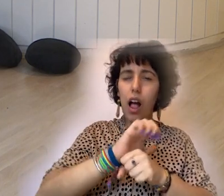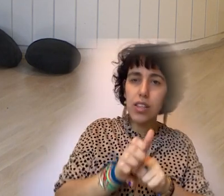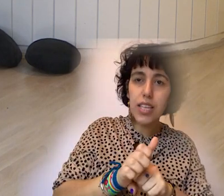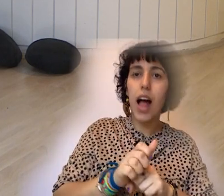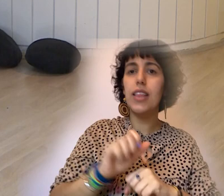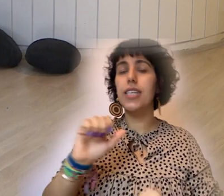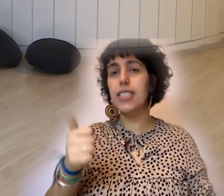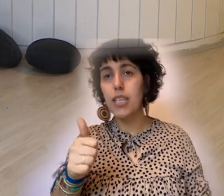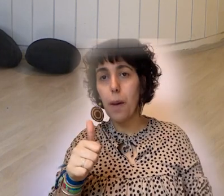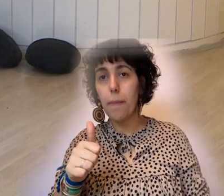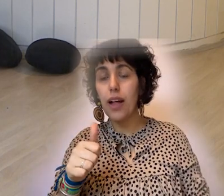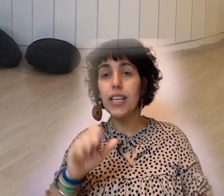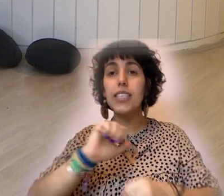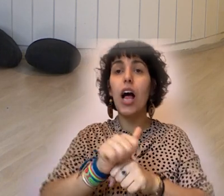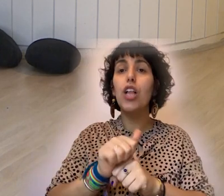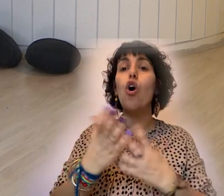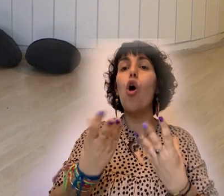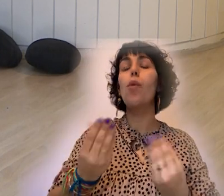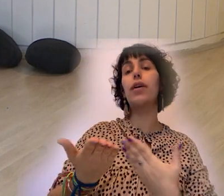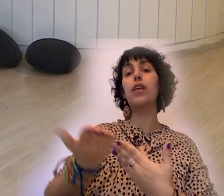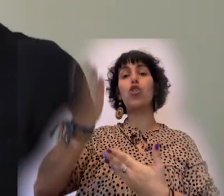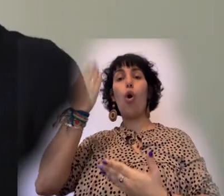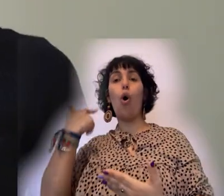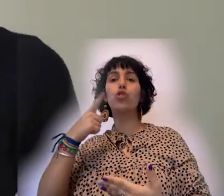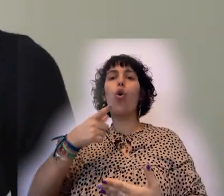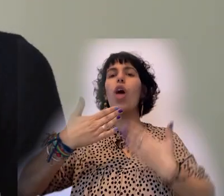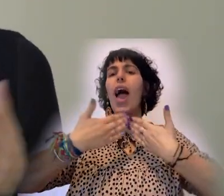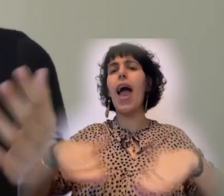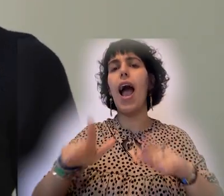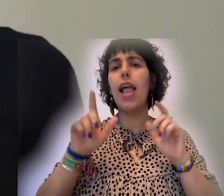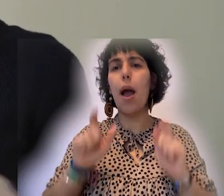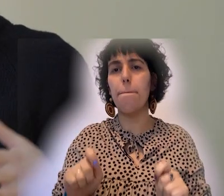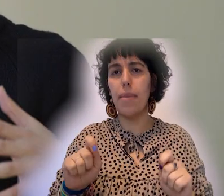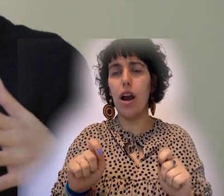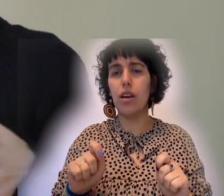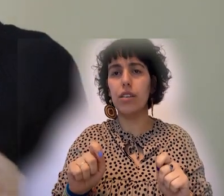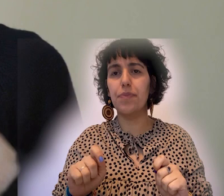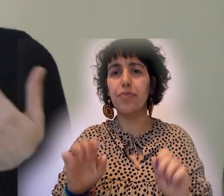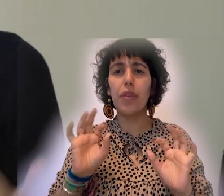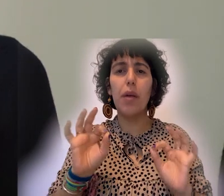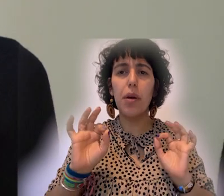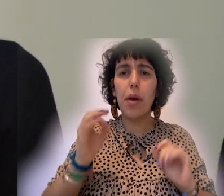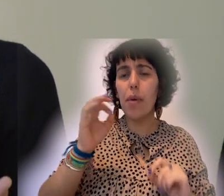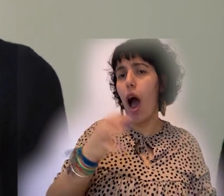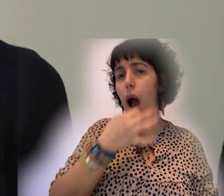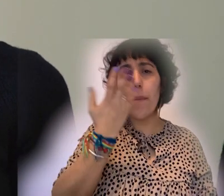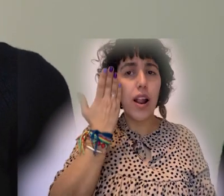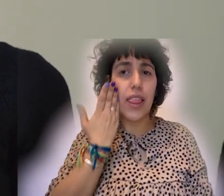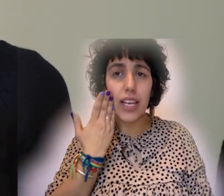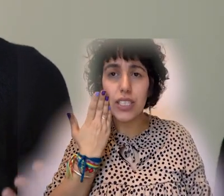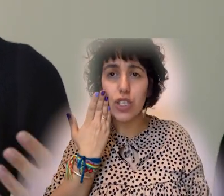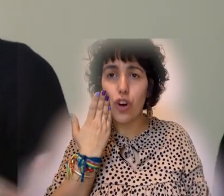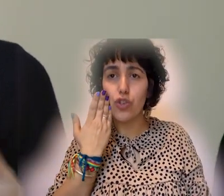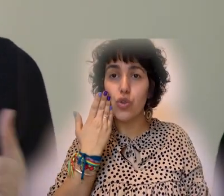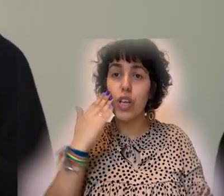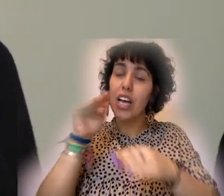eylem gerçekleştirmeden önce şeyler yaparak Bu durumun önüne geçebilmek Çünkü çoğu zaman Haberlerde görüyoruz veya birebir kendimiz Tanık